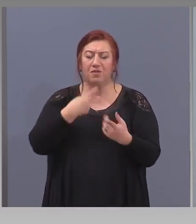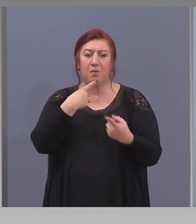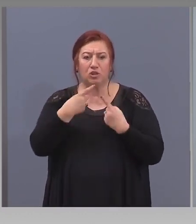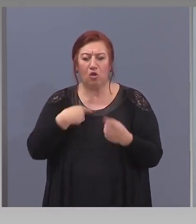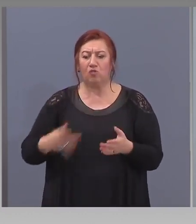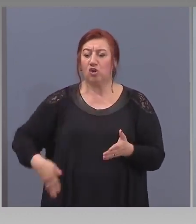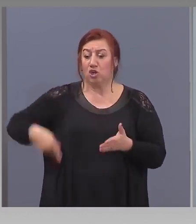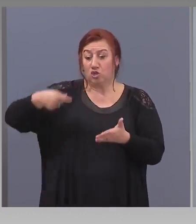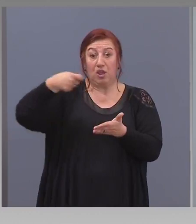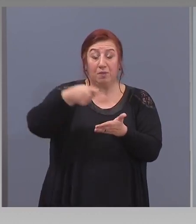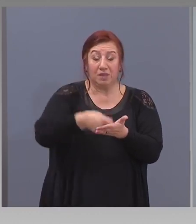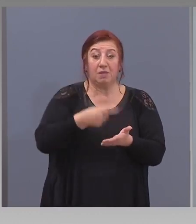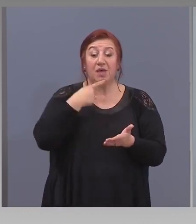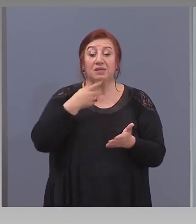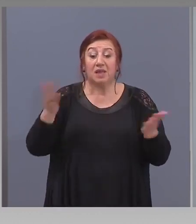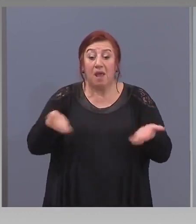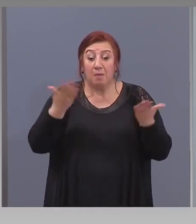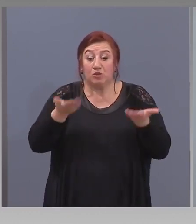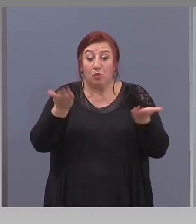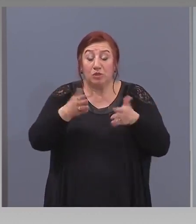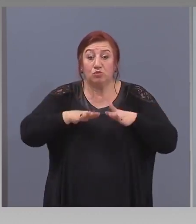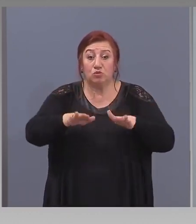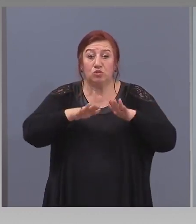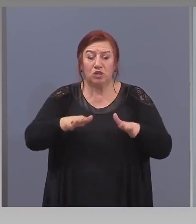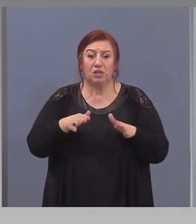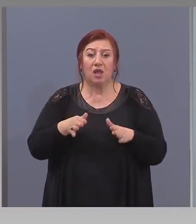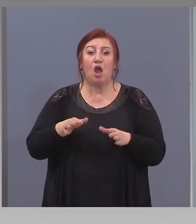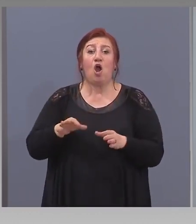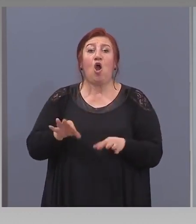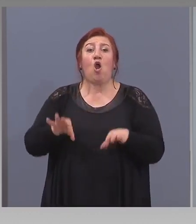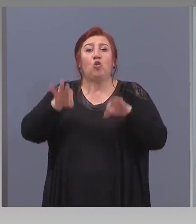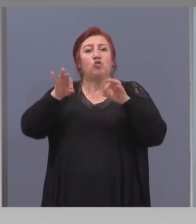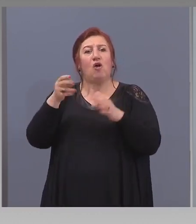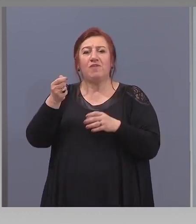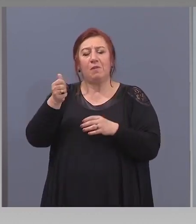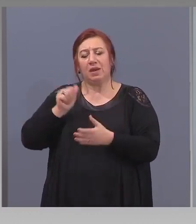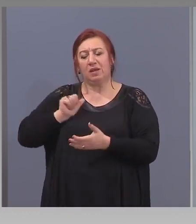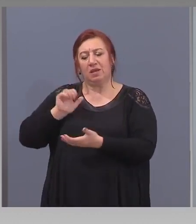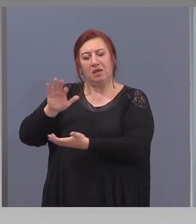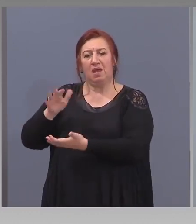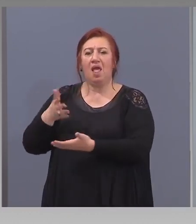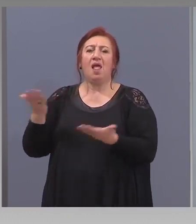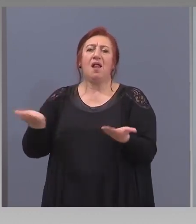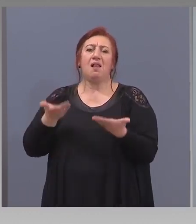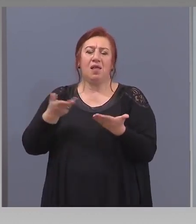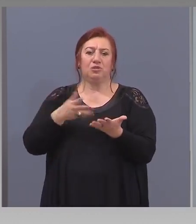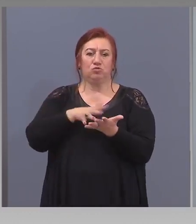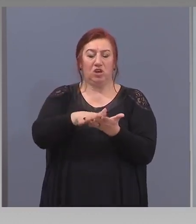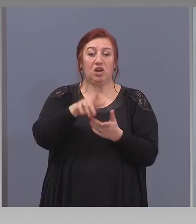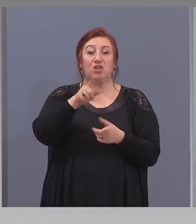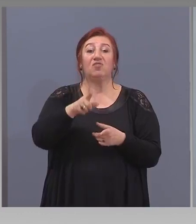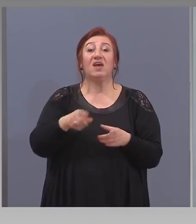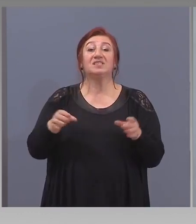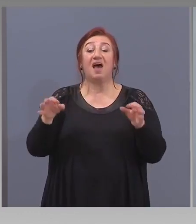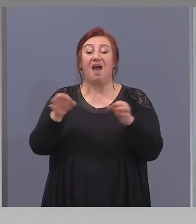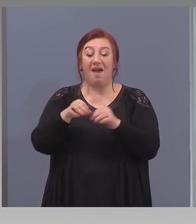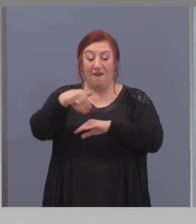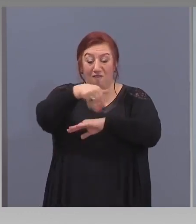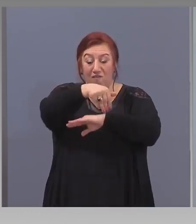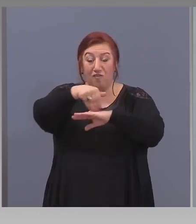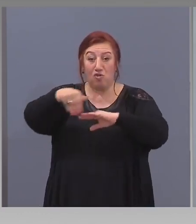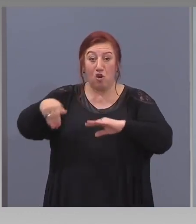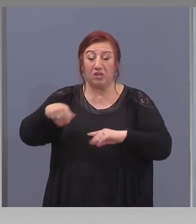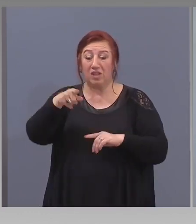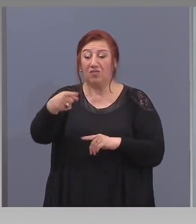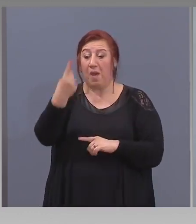за да върви бързо. Те пари готови, лесно се харчат. Но това е за фронта. Това е за